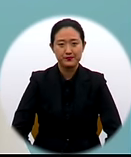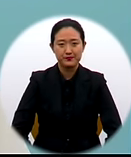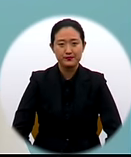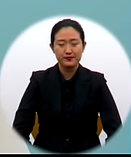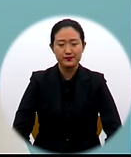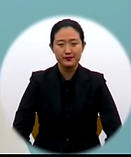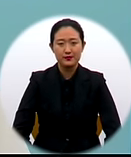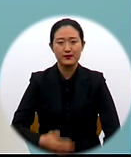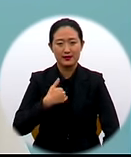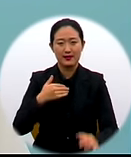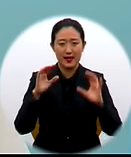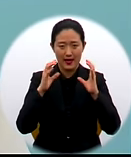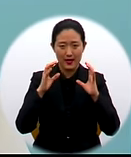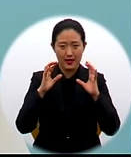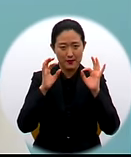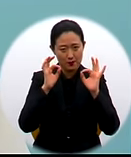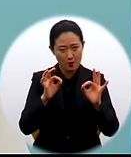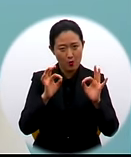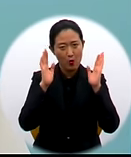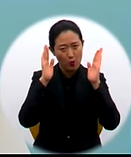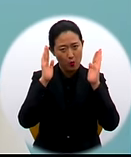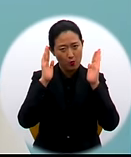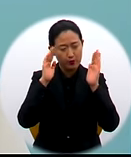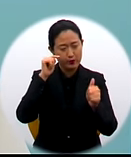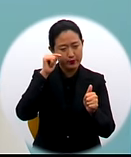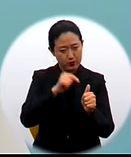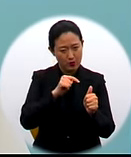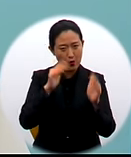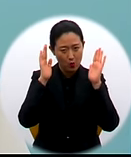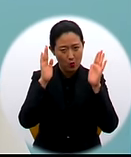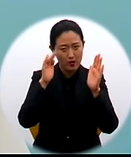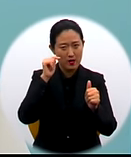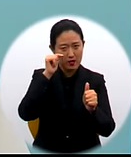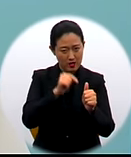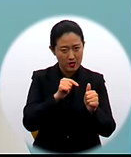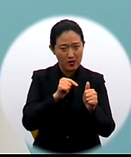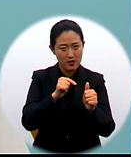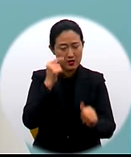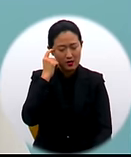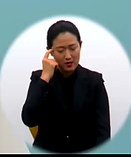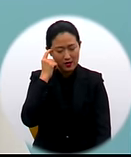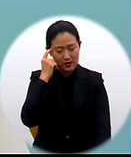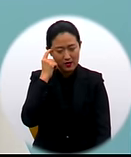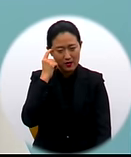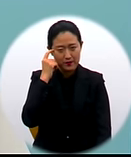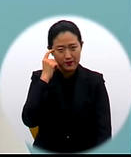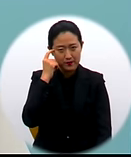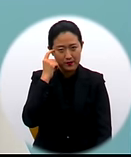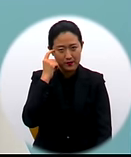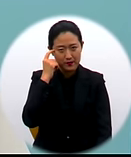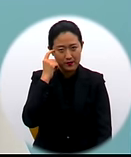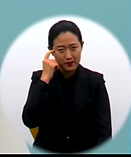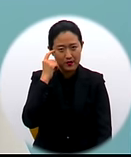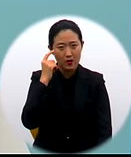해요. 공부를 하도록 동기부여를 해줘야 된단 말이죠. 근데 이 동기부여가 되는 과정에서도 아이마다, 사람마다